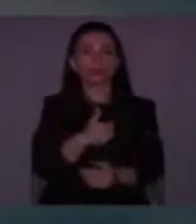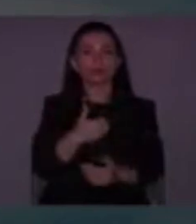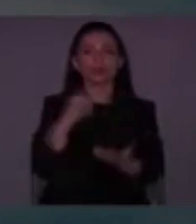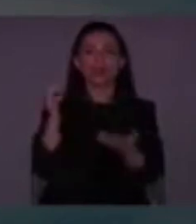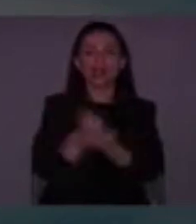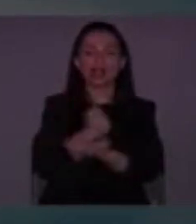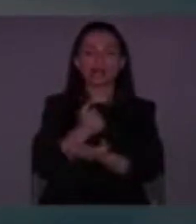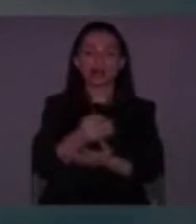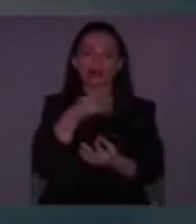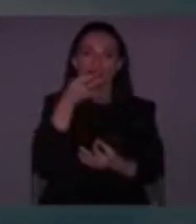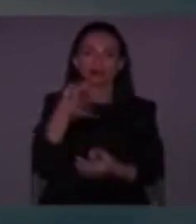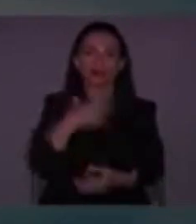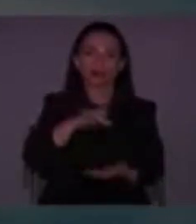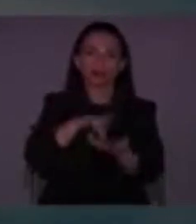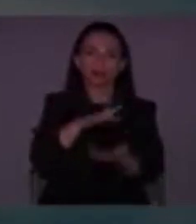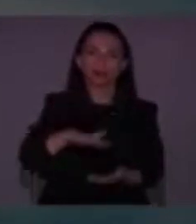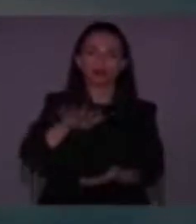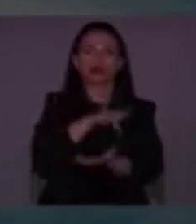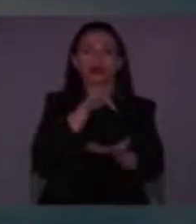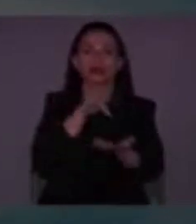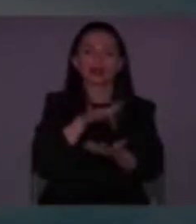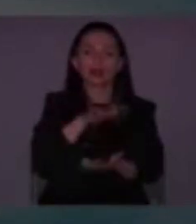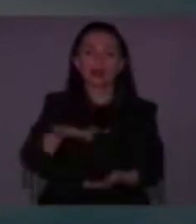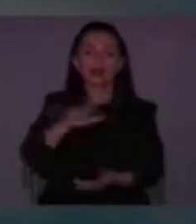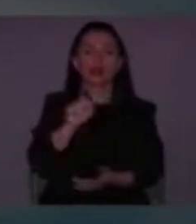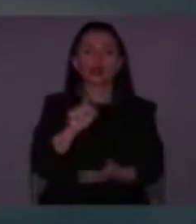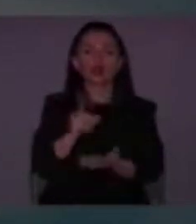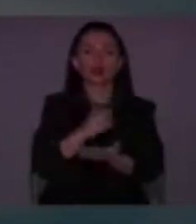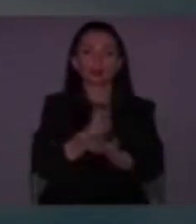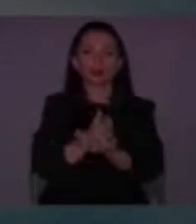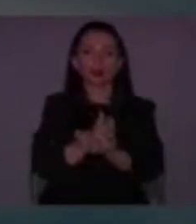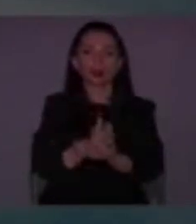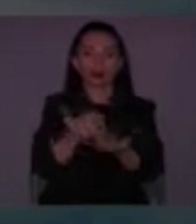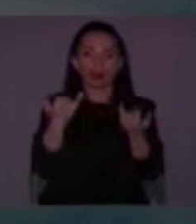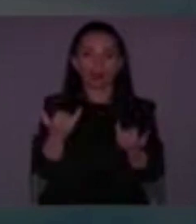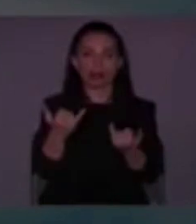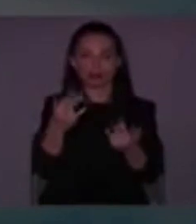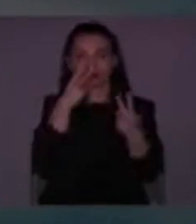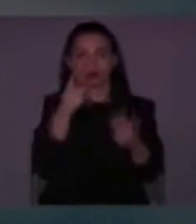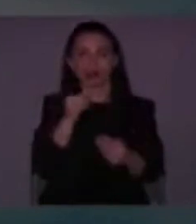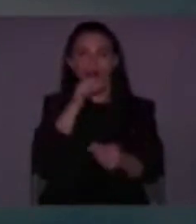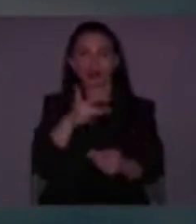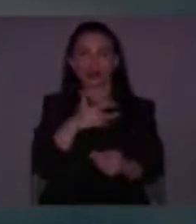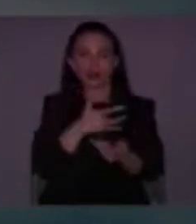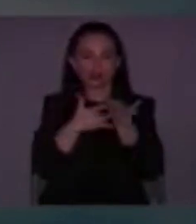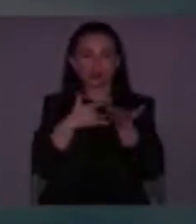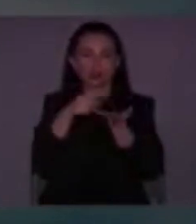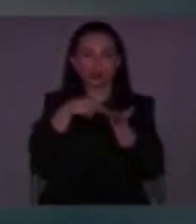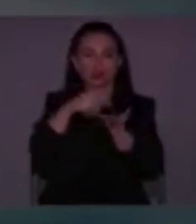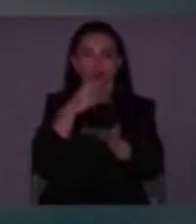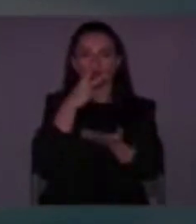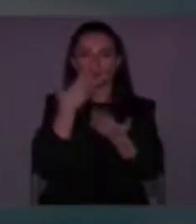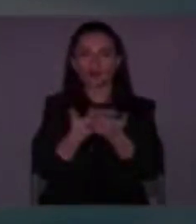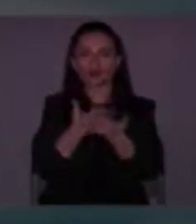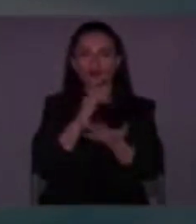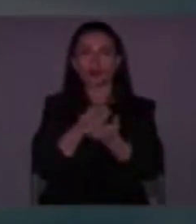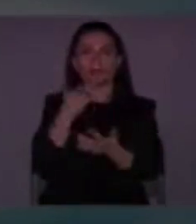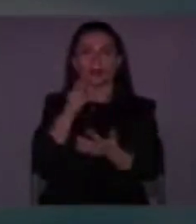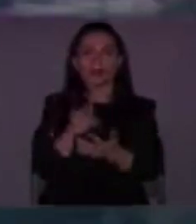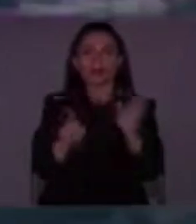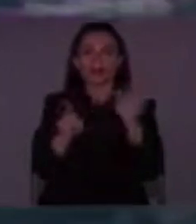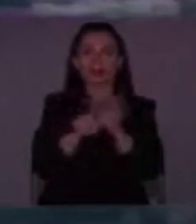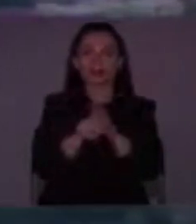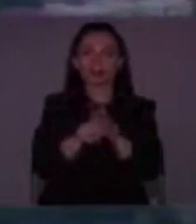გამარჯვება უსურვო თბილისს, ქალაქს, რომელიც ახლა აქედან თითქოს ხელისგულივით მოსჩანს და ის მაინც